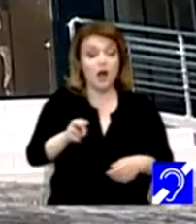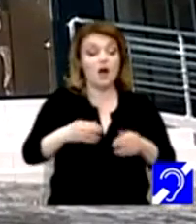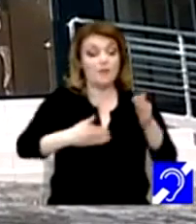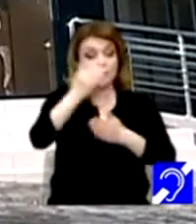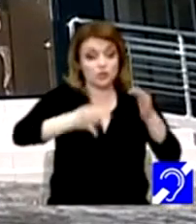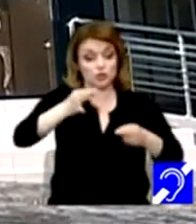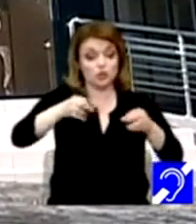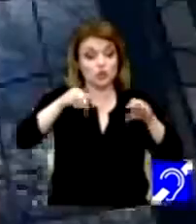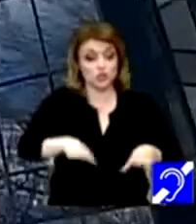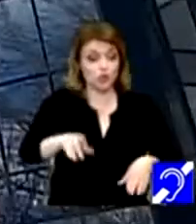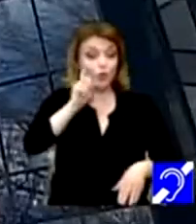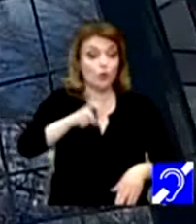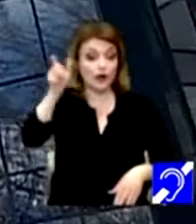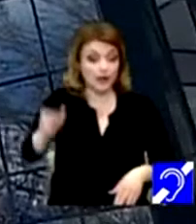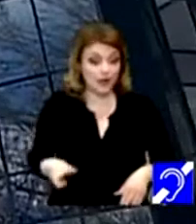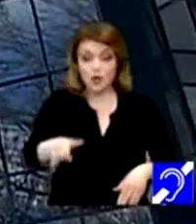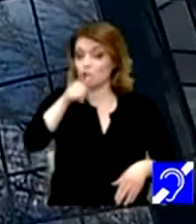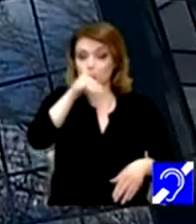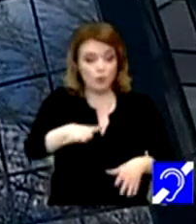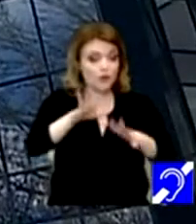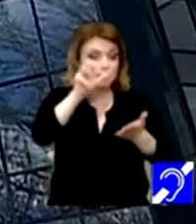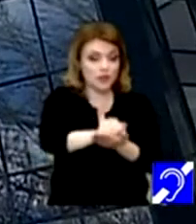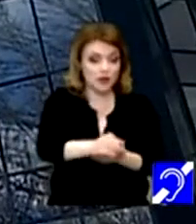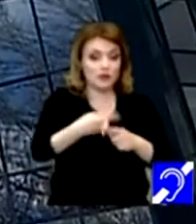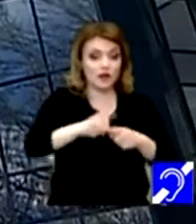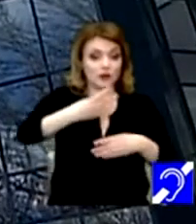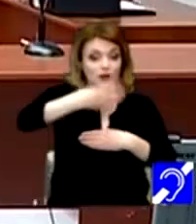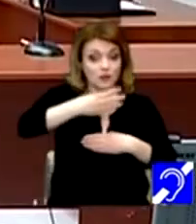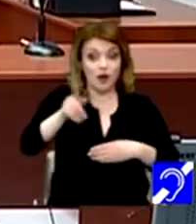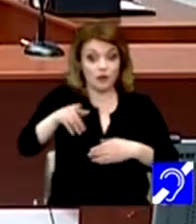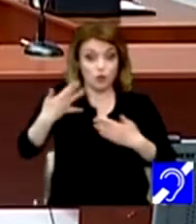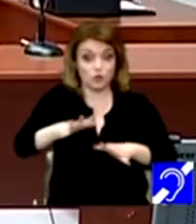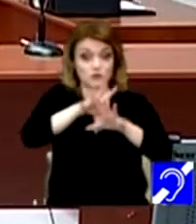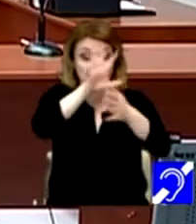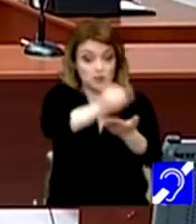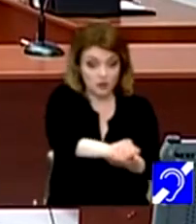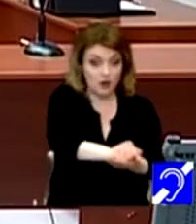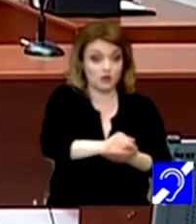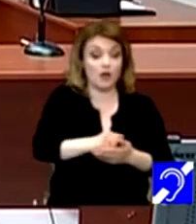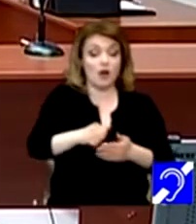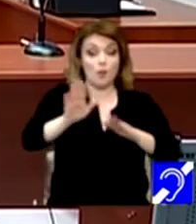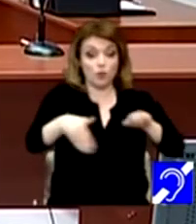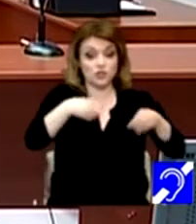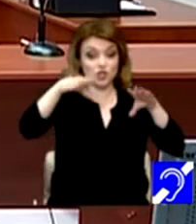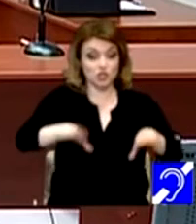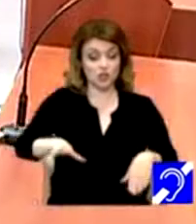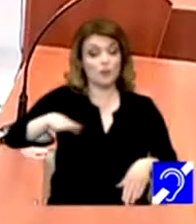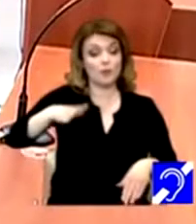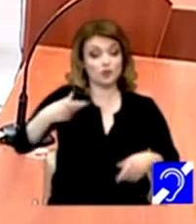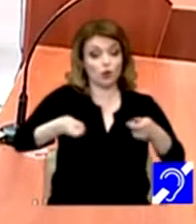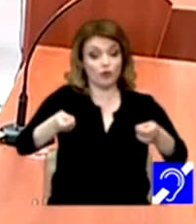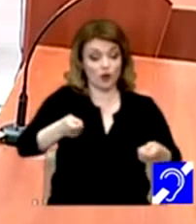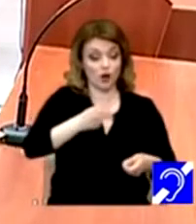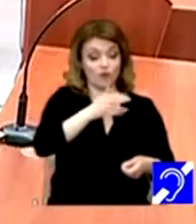ucraineanca Rolemska Irina nu poate pretinde la clădirea consulatului după ce a intrat în posesia acesteia în urma unei decizii a fostului guvern